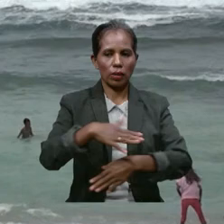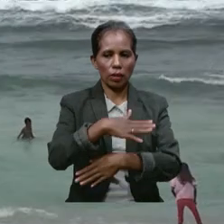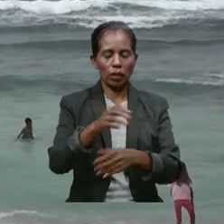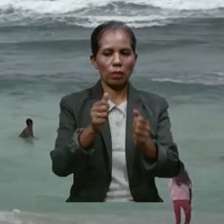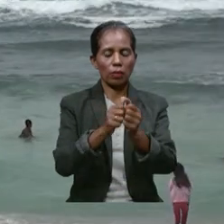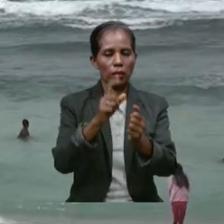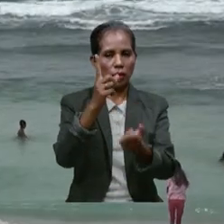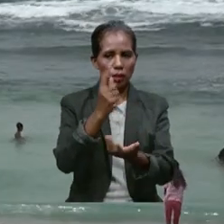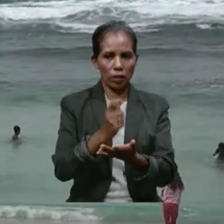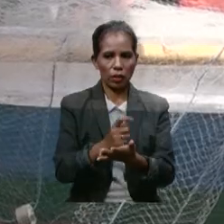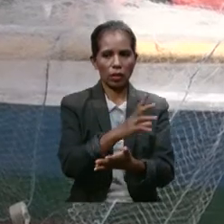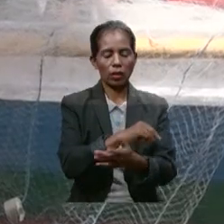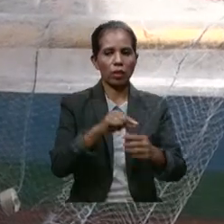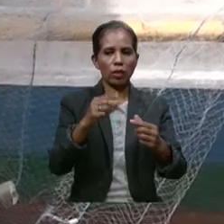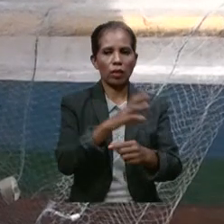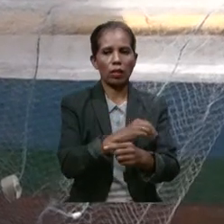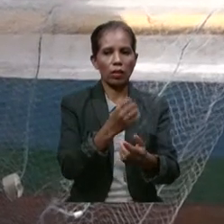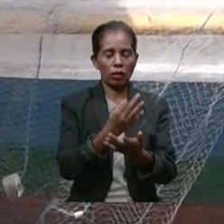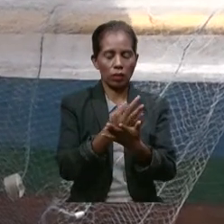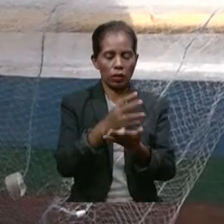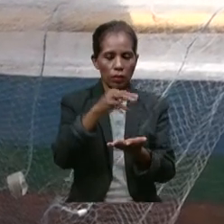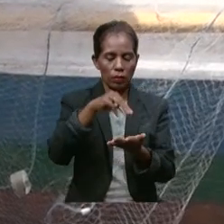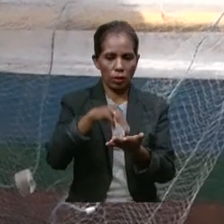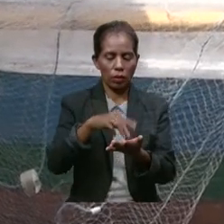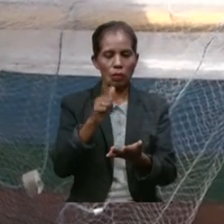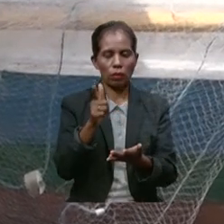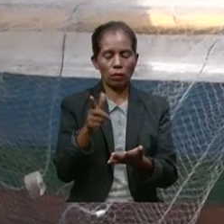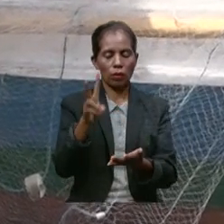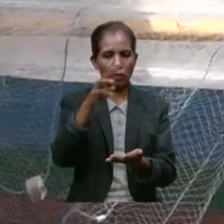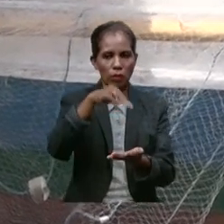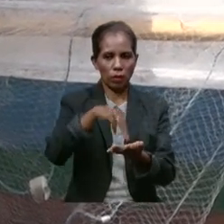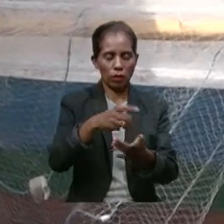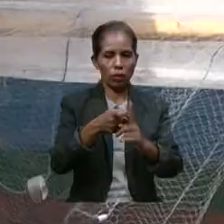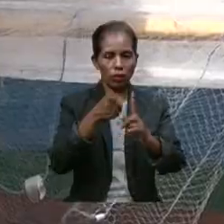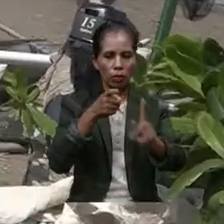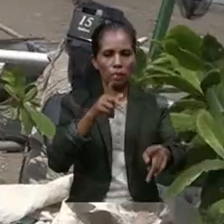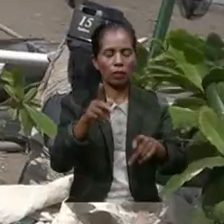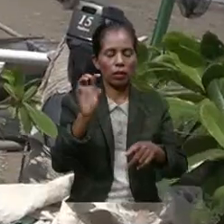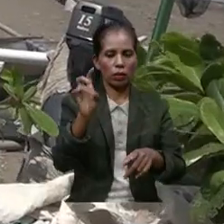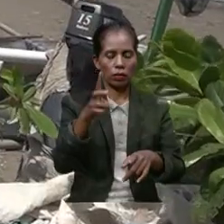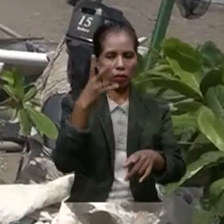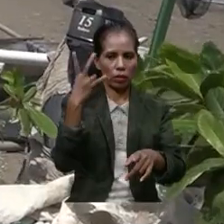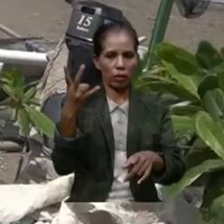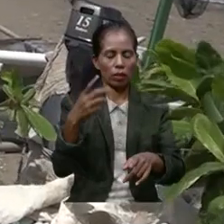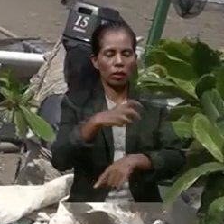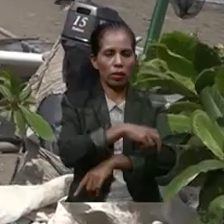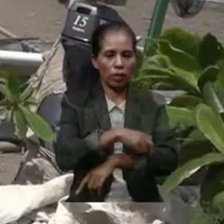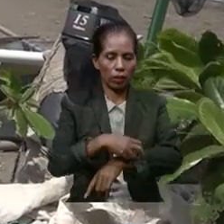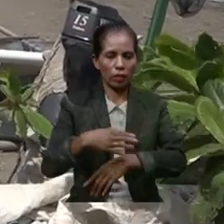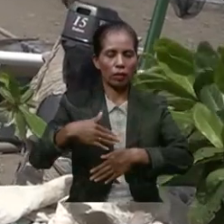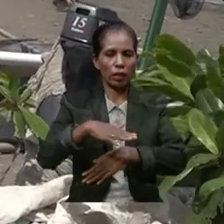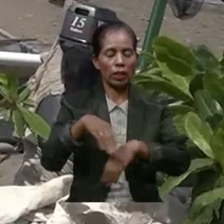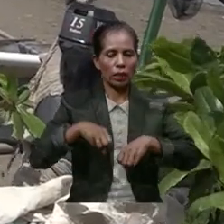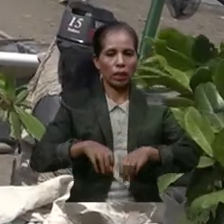Ida Resin Nebe Equivalente ho 8 milion Ronolo Resin Rua Usi Aktu Rosano Resin Hitu Nebe Halo Pesca Ilegal Iha Tasi